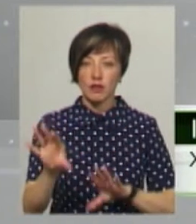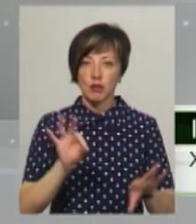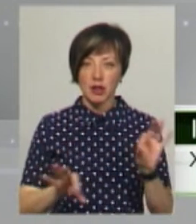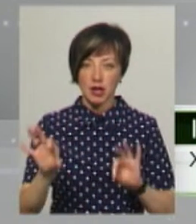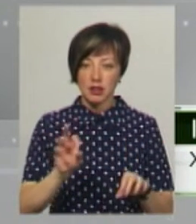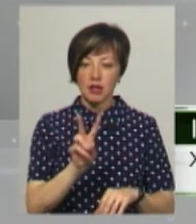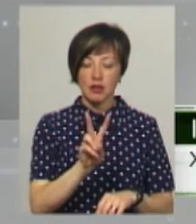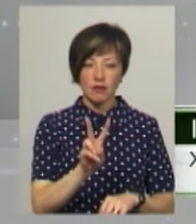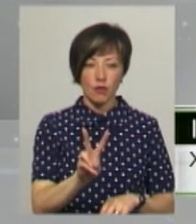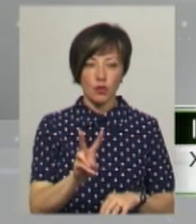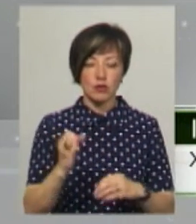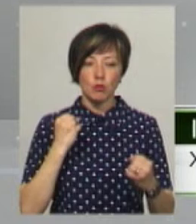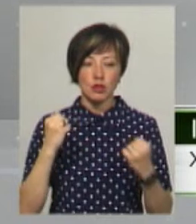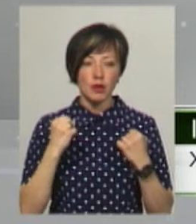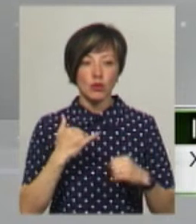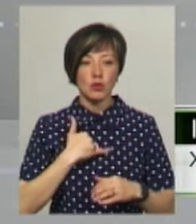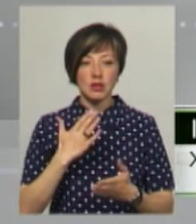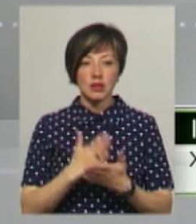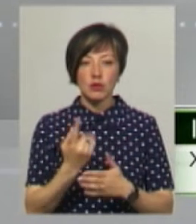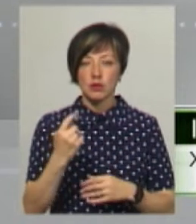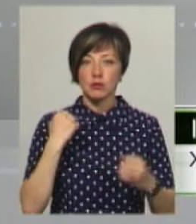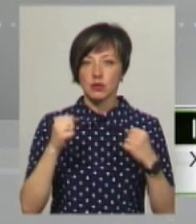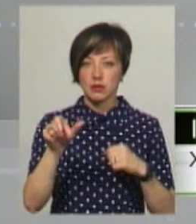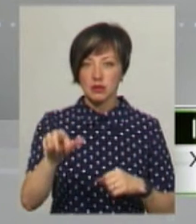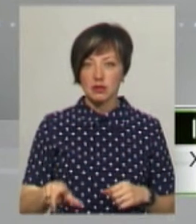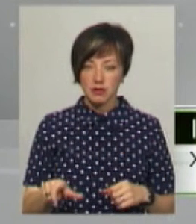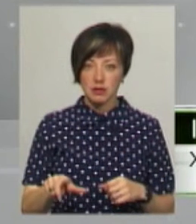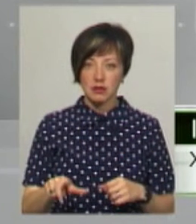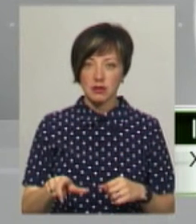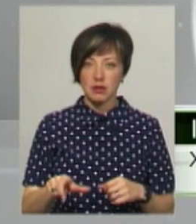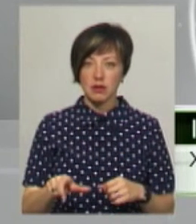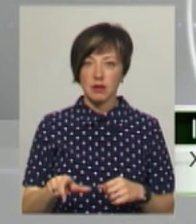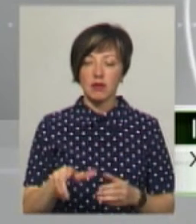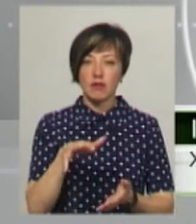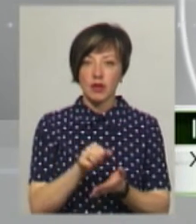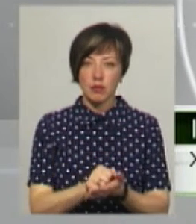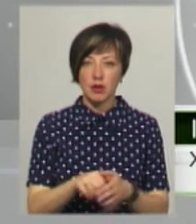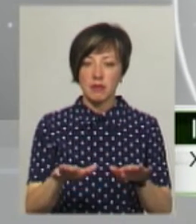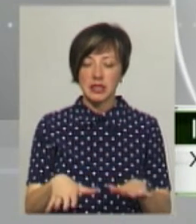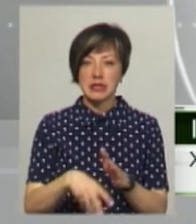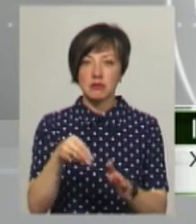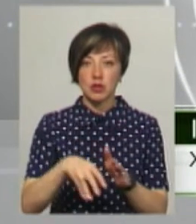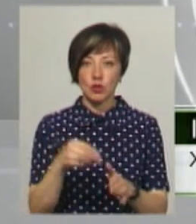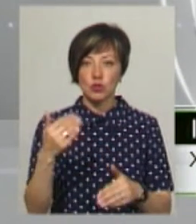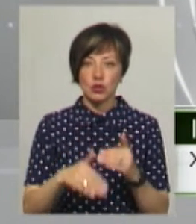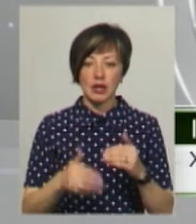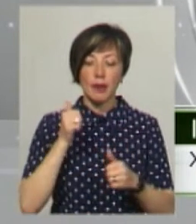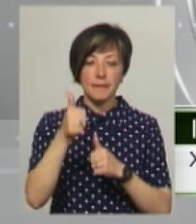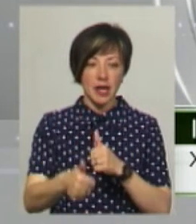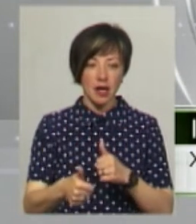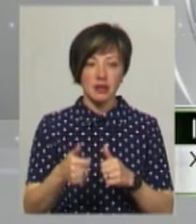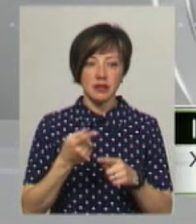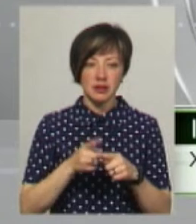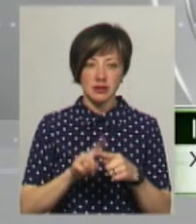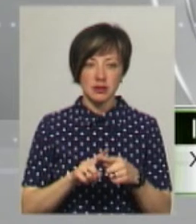відбиратися 2 спортсменів, тому що в нас є один спортсмен, Журавель Анатолій, який, по суті, виборов собі місце в збірні вже наперед, і він, ми його